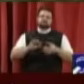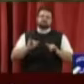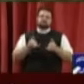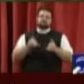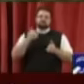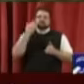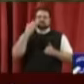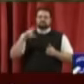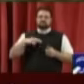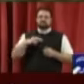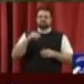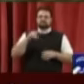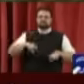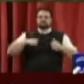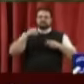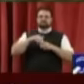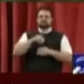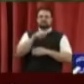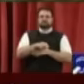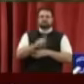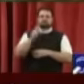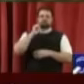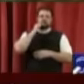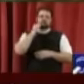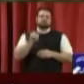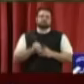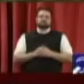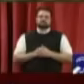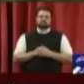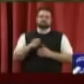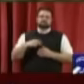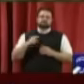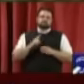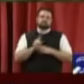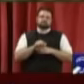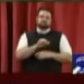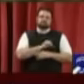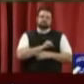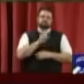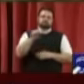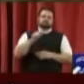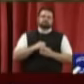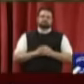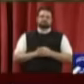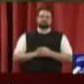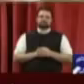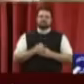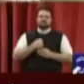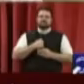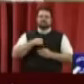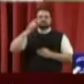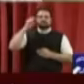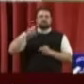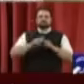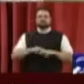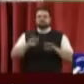Și atunci nu mai îmbătrânesc. Telomere, sunt niște chestii interesante acolo la nivelul structurii credeam că mă mențin atât de bine